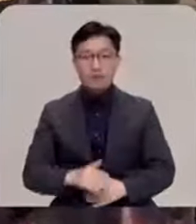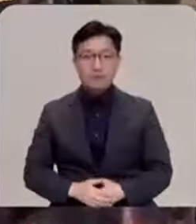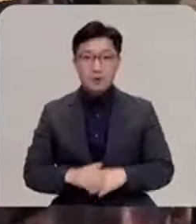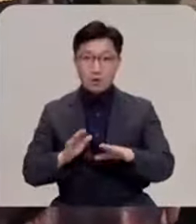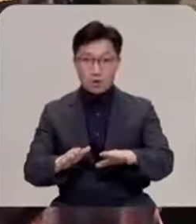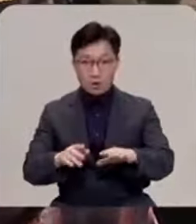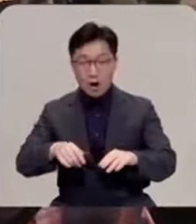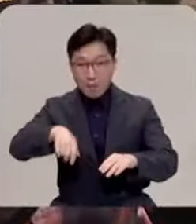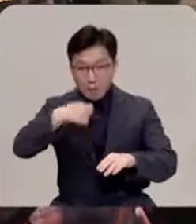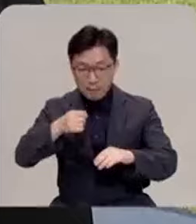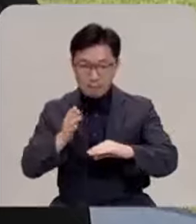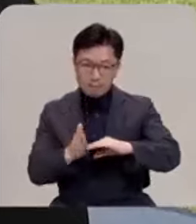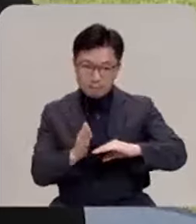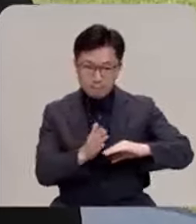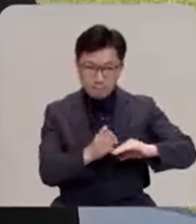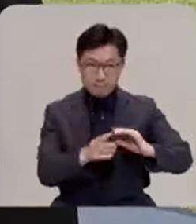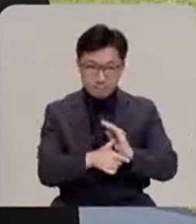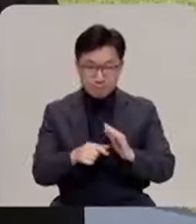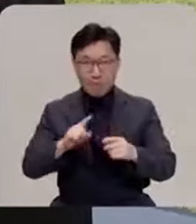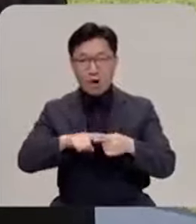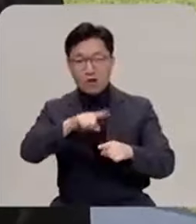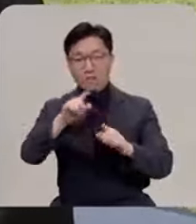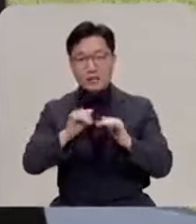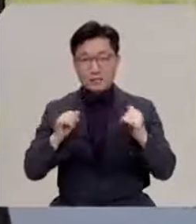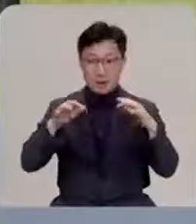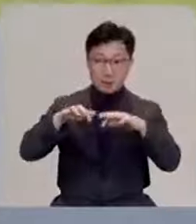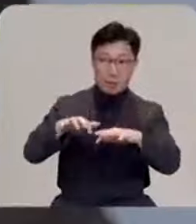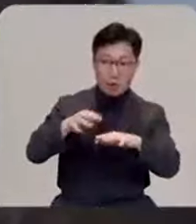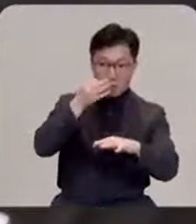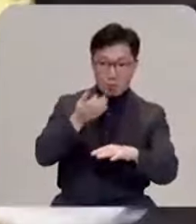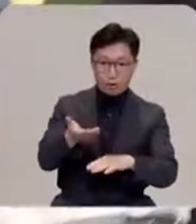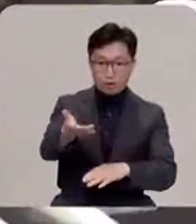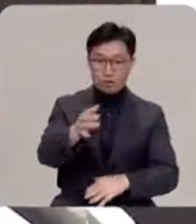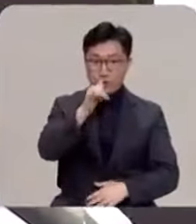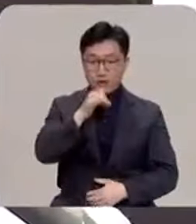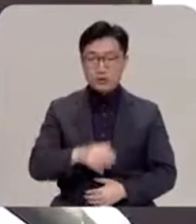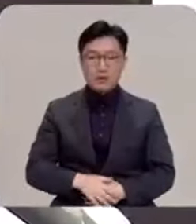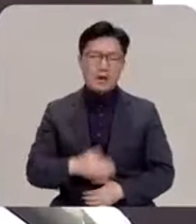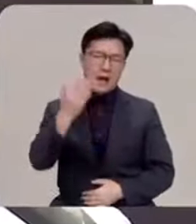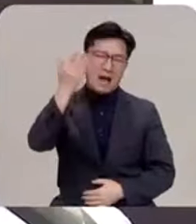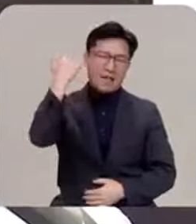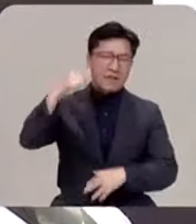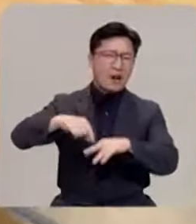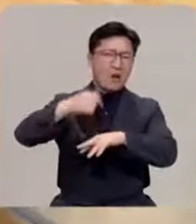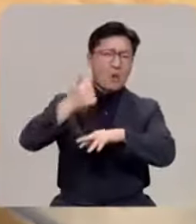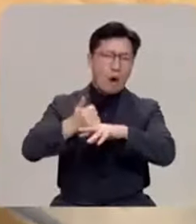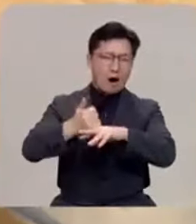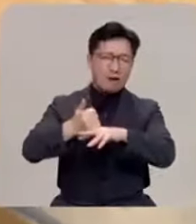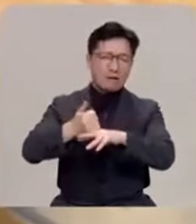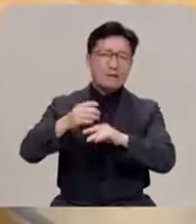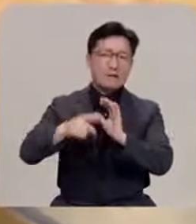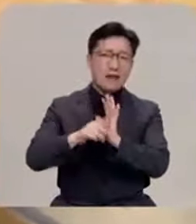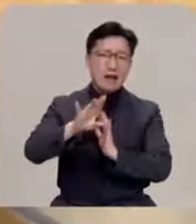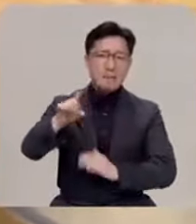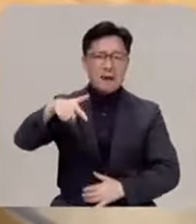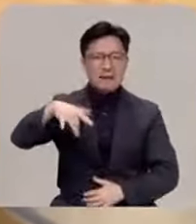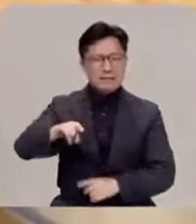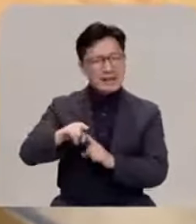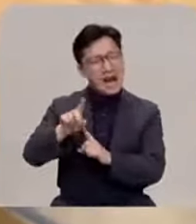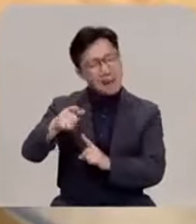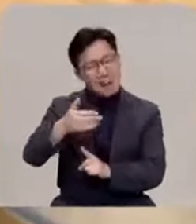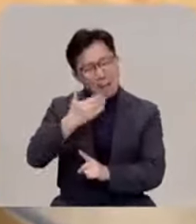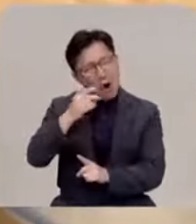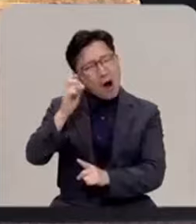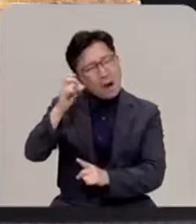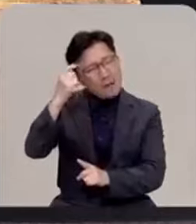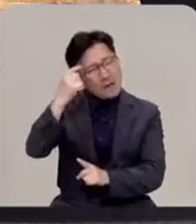열린 요리 강좌가 관광객 눈길을 사로잡습니다. 무왕 도시락 행사로 백제인들이 먹었음직한